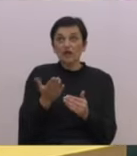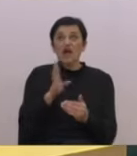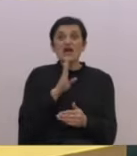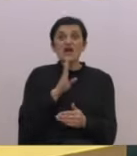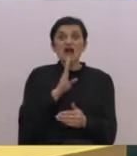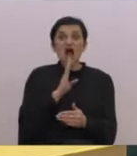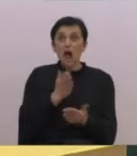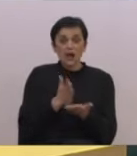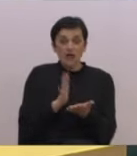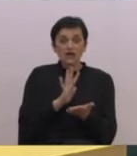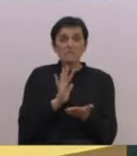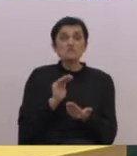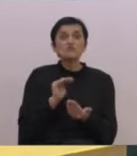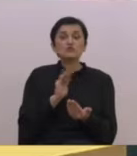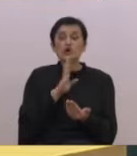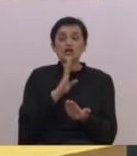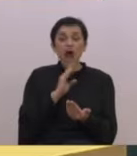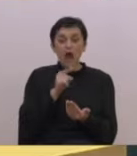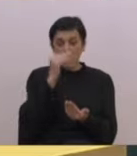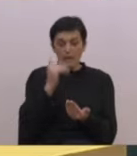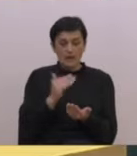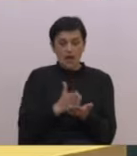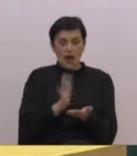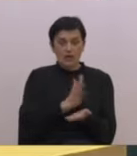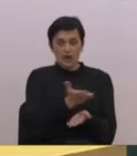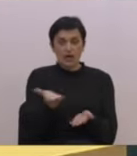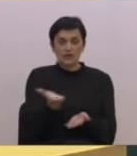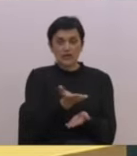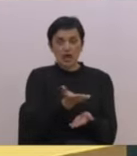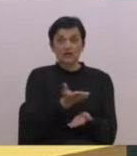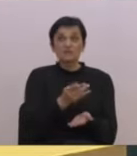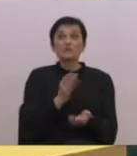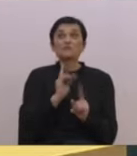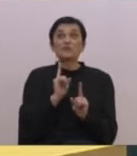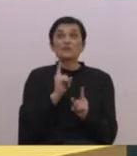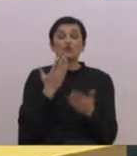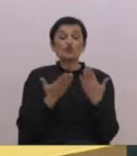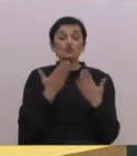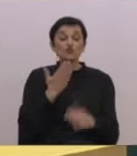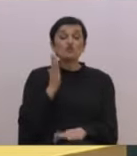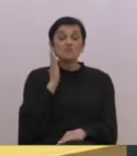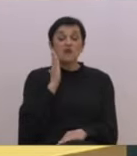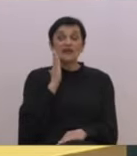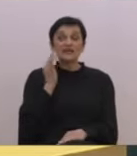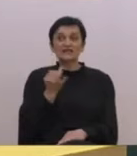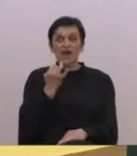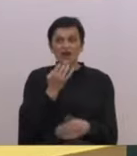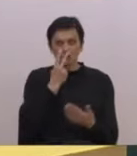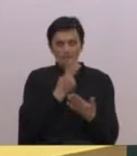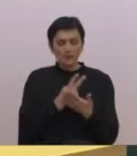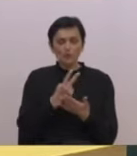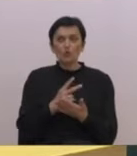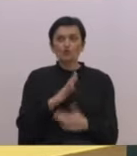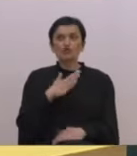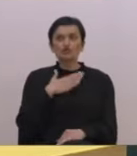ქალები. აი ფიზიკურად არ არიან ეს ქალები. ხო და გეტყვით რა შესაძაქმე. ანუ თუ მართალი გაინტერესებთ, მიუხედავად იმისა, რომ